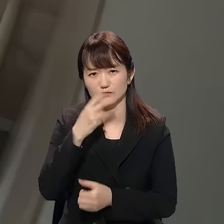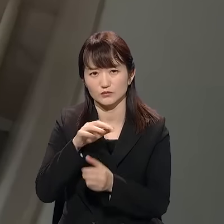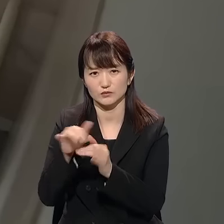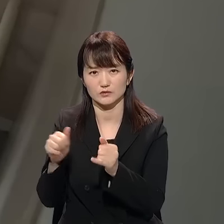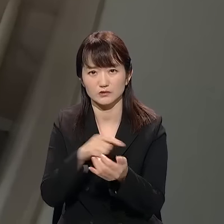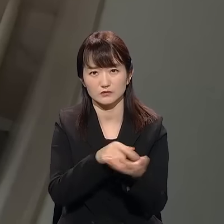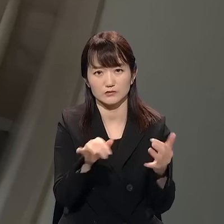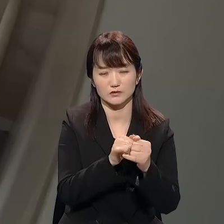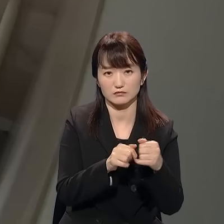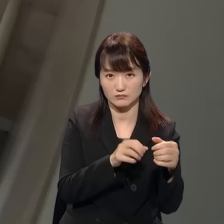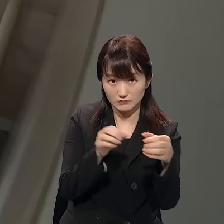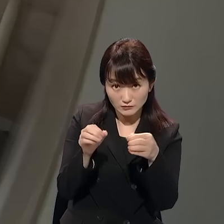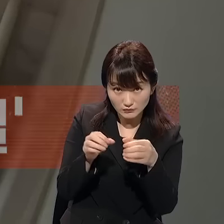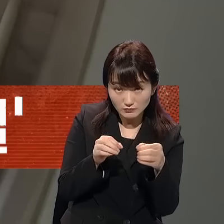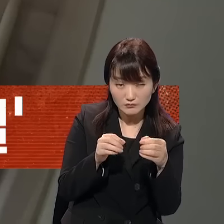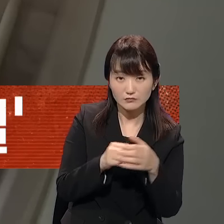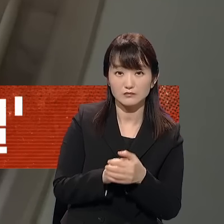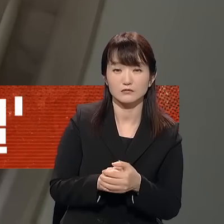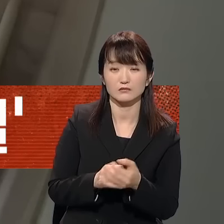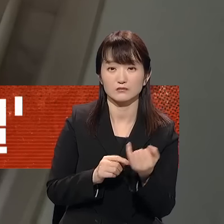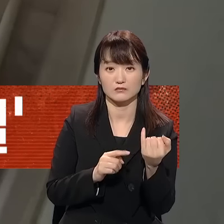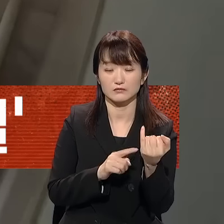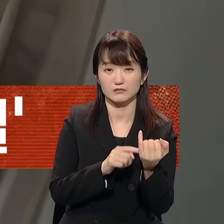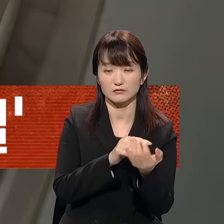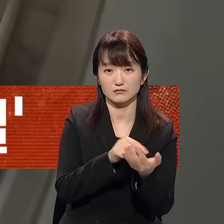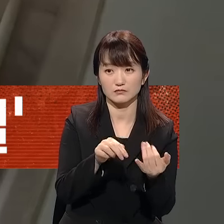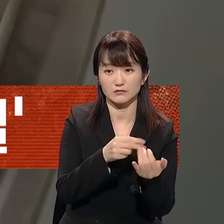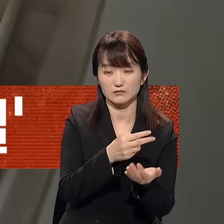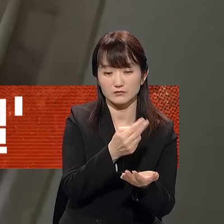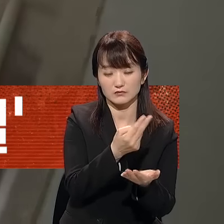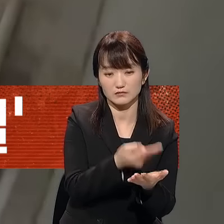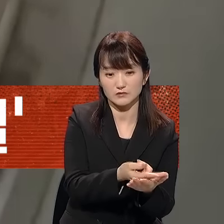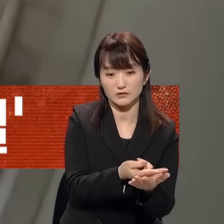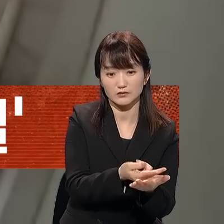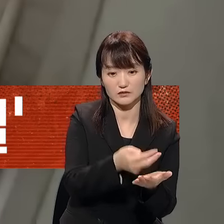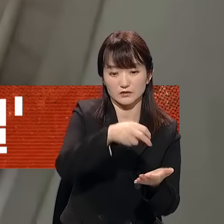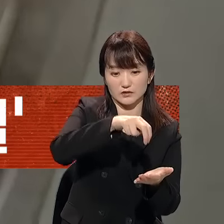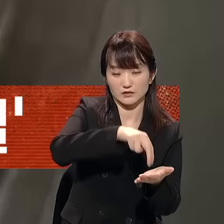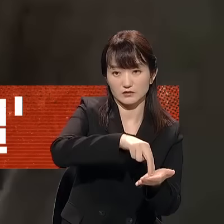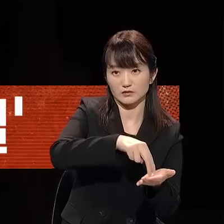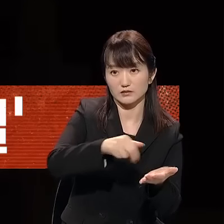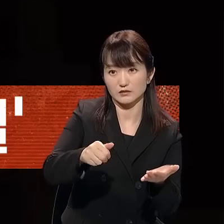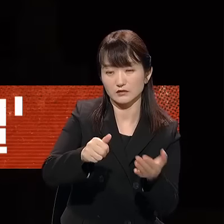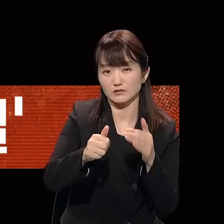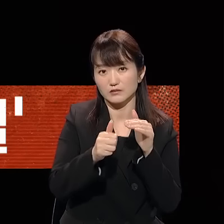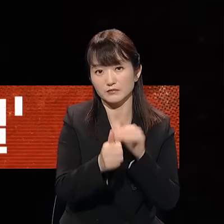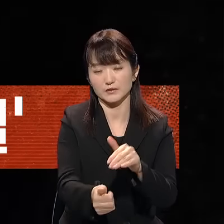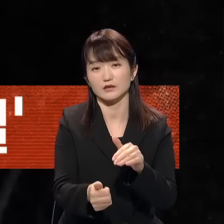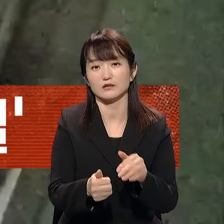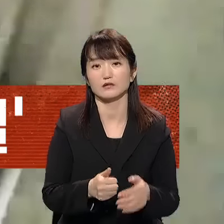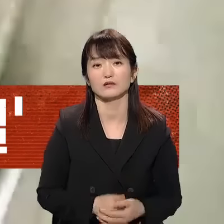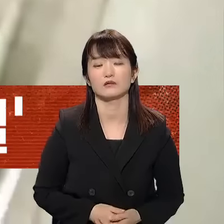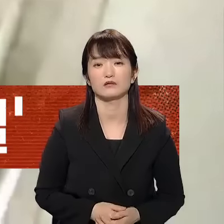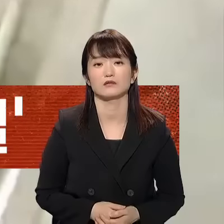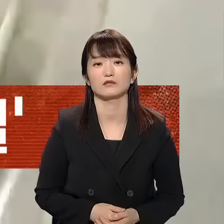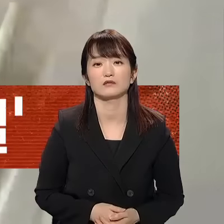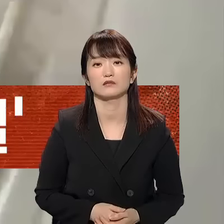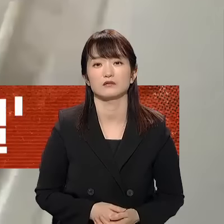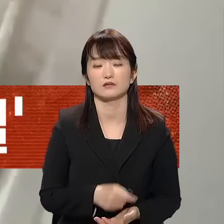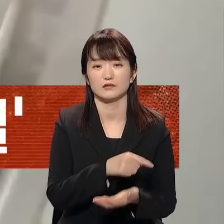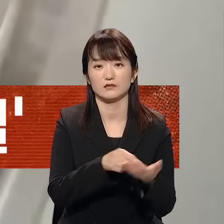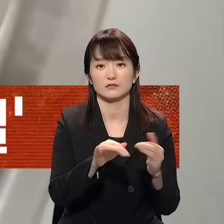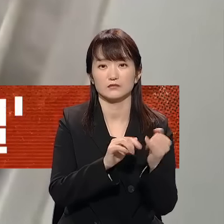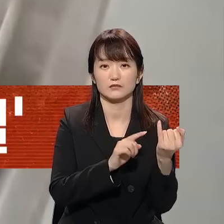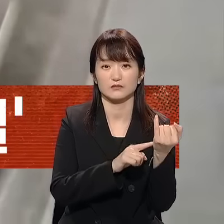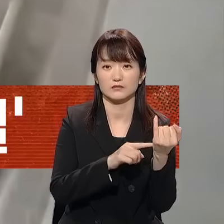나누다가 피해자가 침대 밖으로 나오려고 하자 목을 세게 밀치면서 폭행이 시작된 건데요 제보자에 따르면 피해자가 보호사